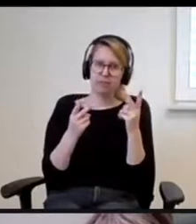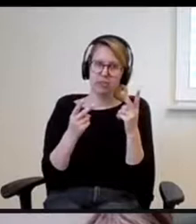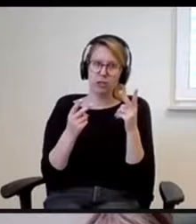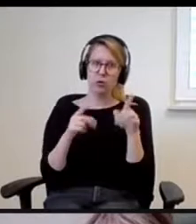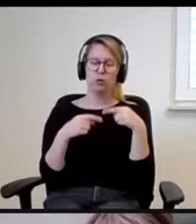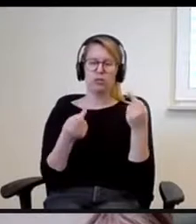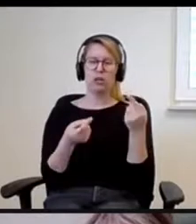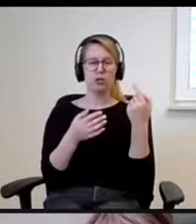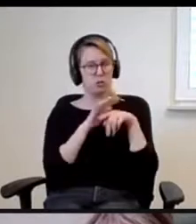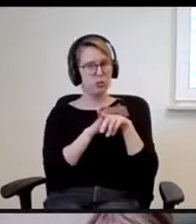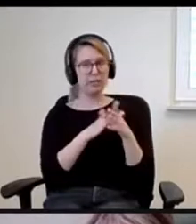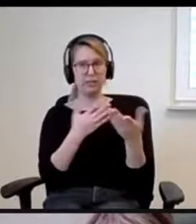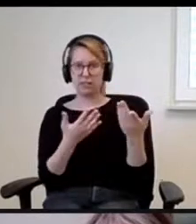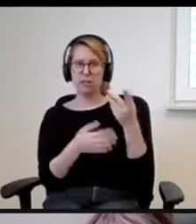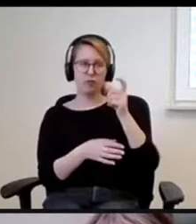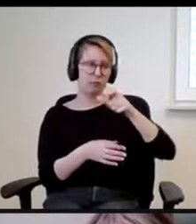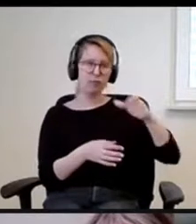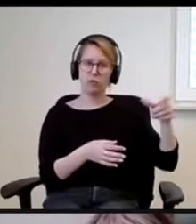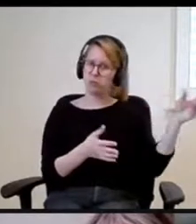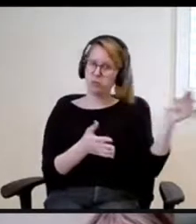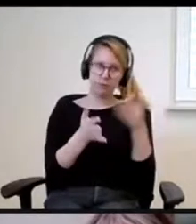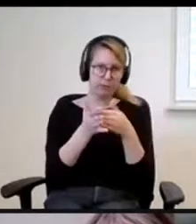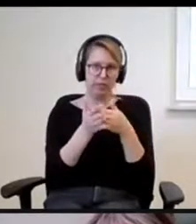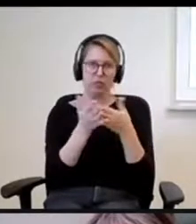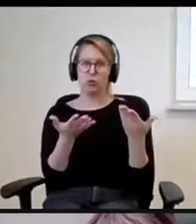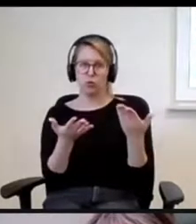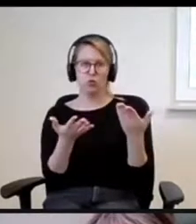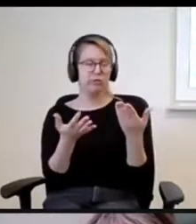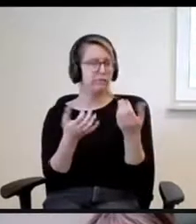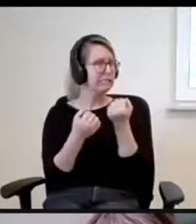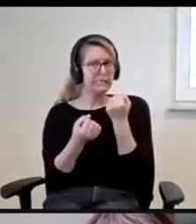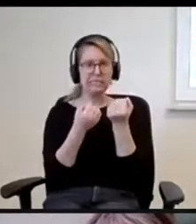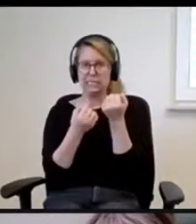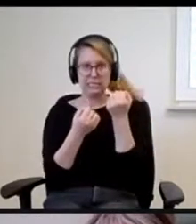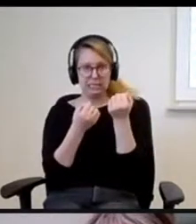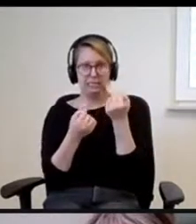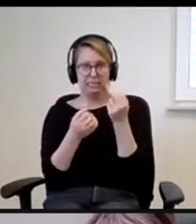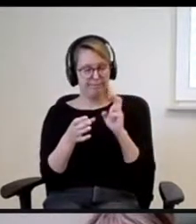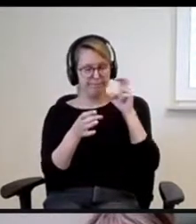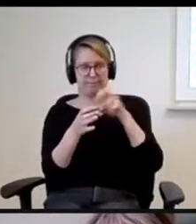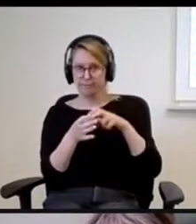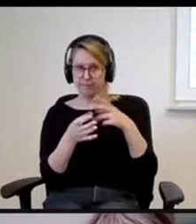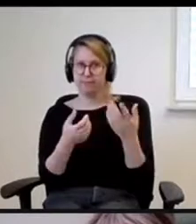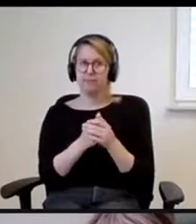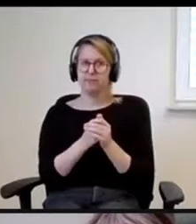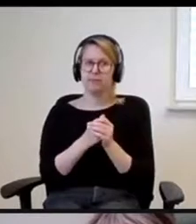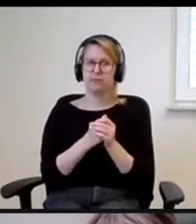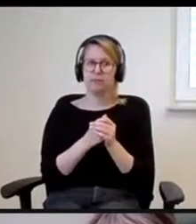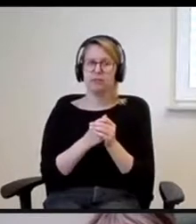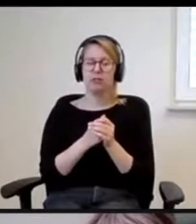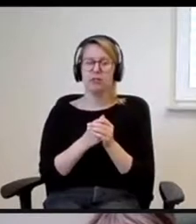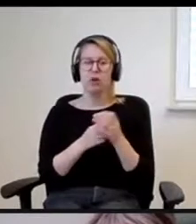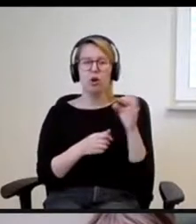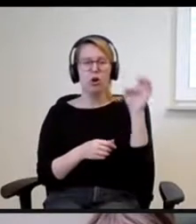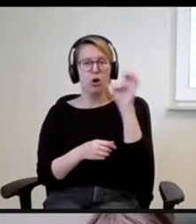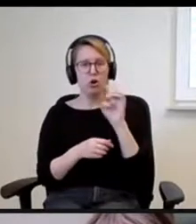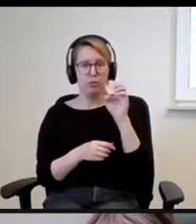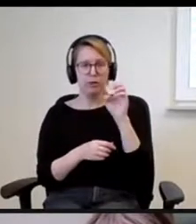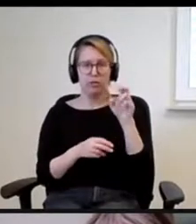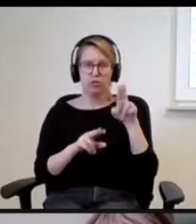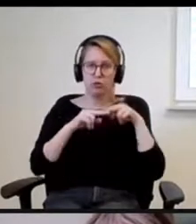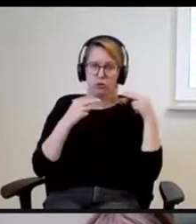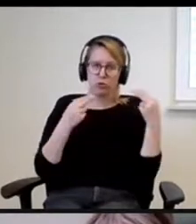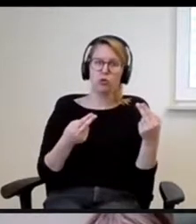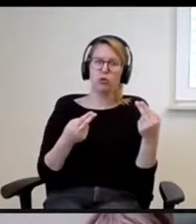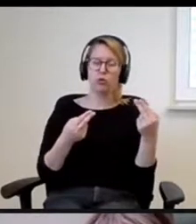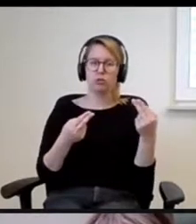avec un handicap sont incluses. D'ailleurs, l'Union européenne est très forte dans les enceintes internationales, au sein de l'ONU,